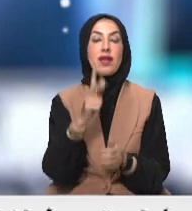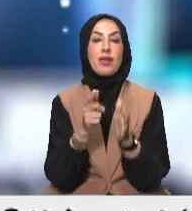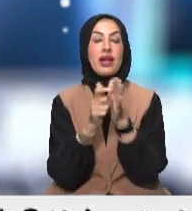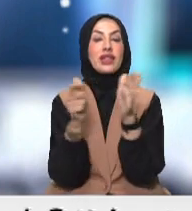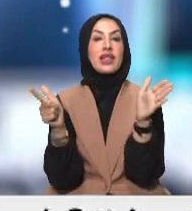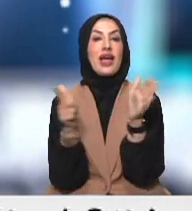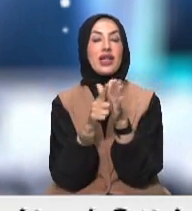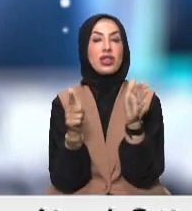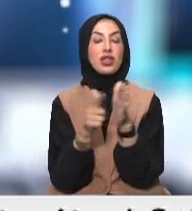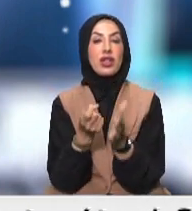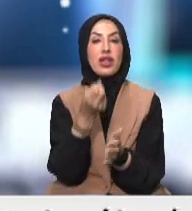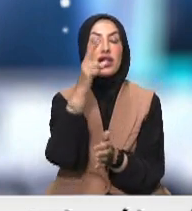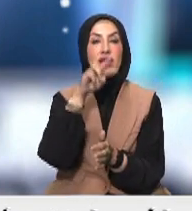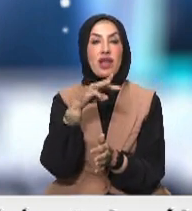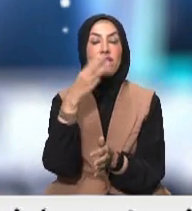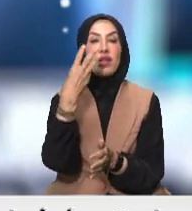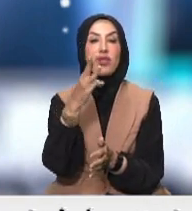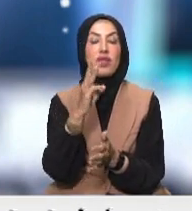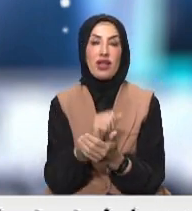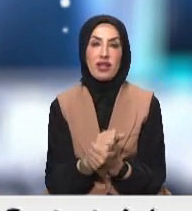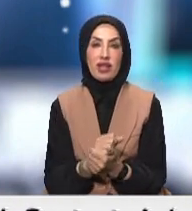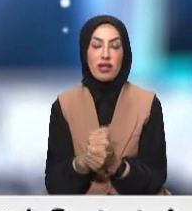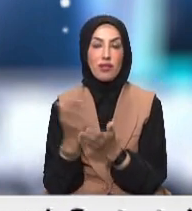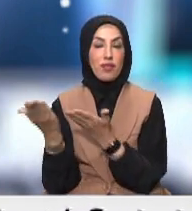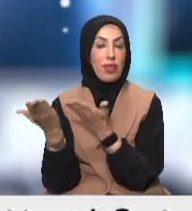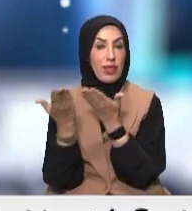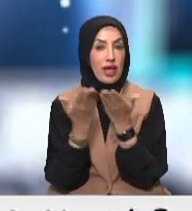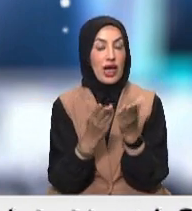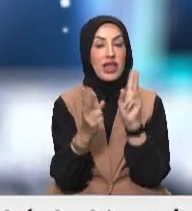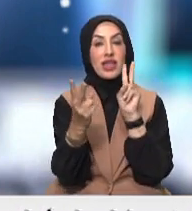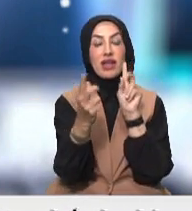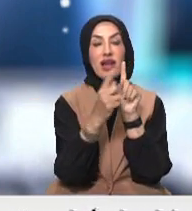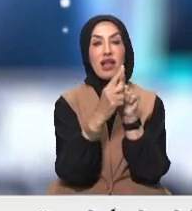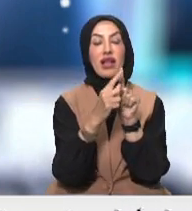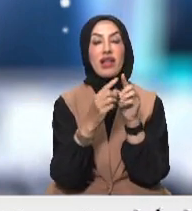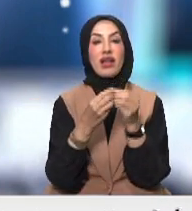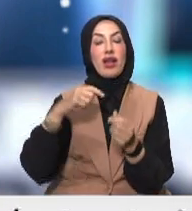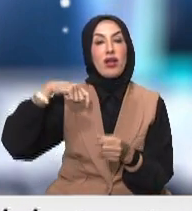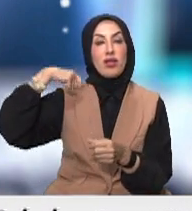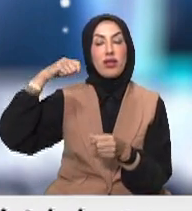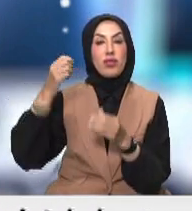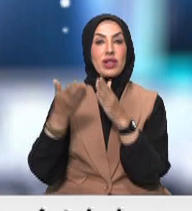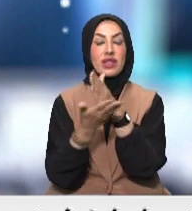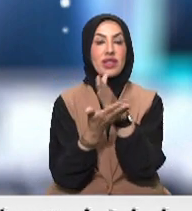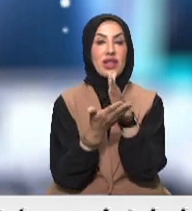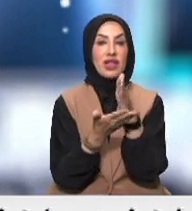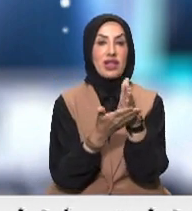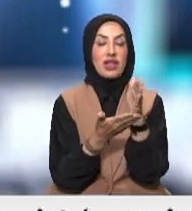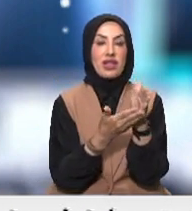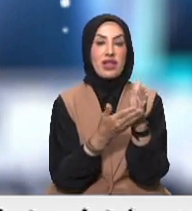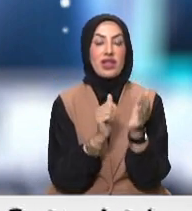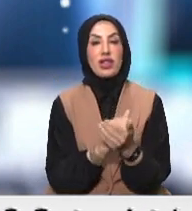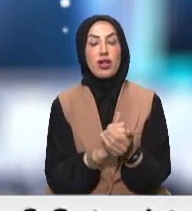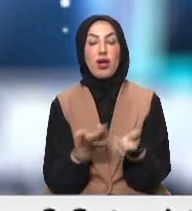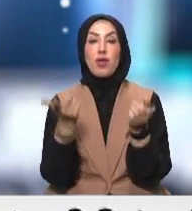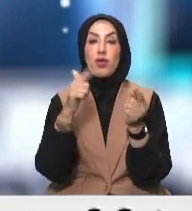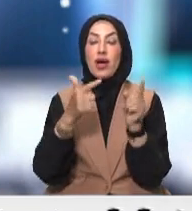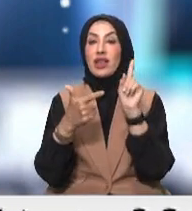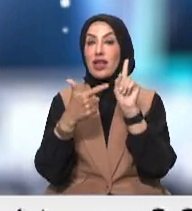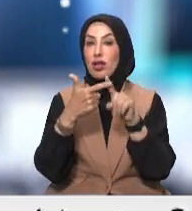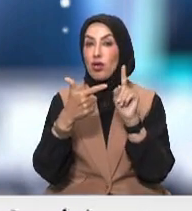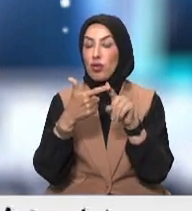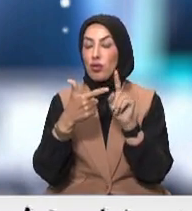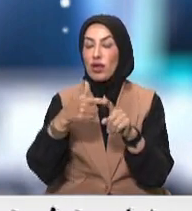لعام 2030 حضر اللقاء وزير الخارجيه عبد الله علي اللحيه ووكيل الشؤون الخارجيه